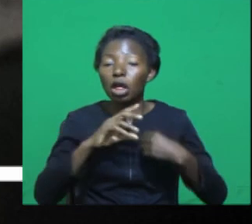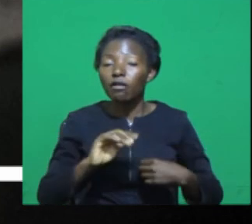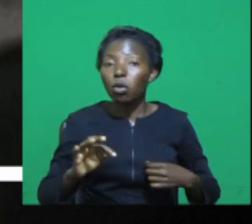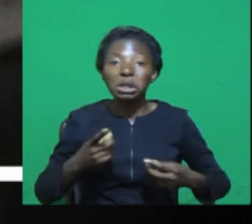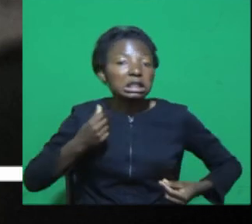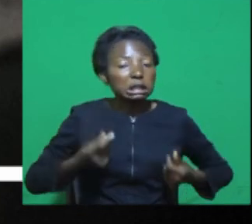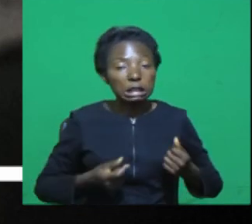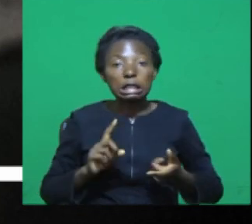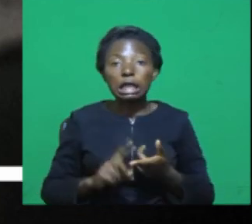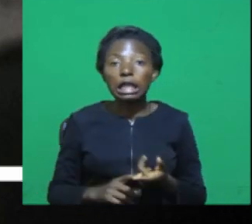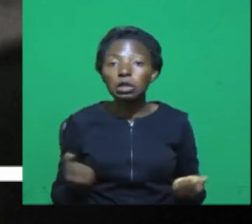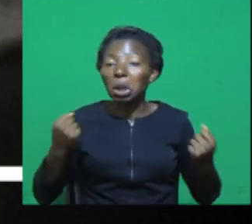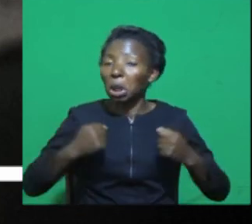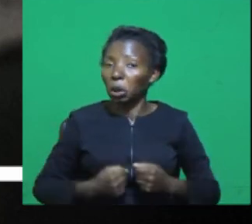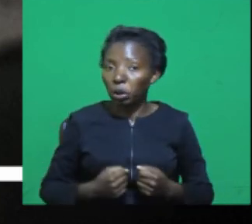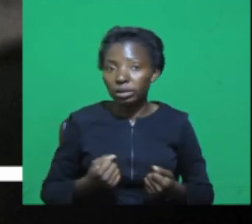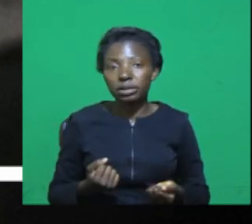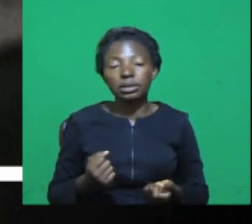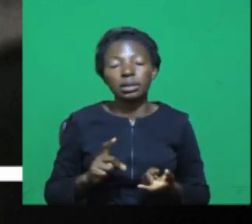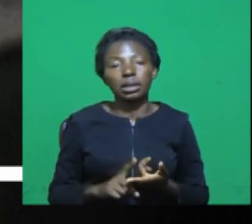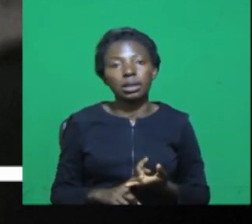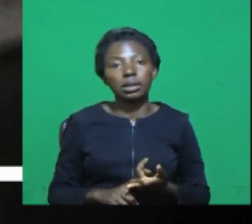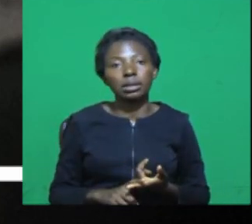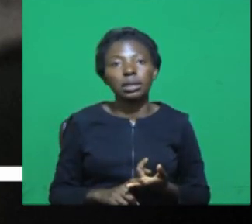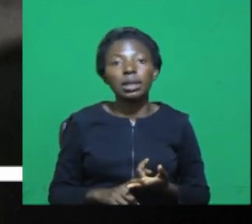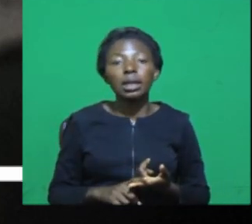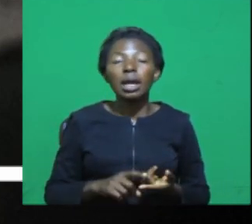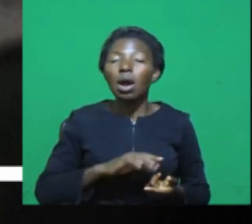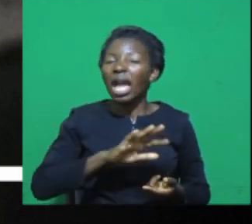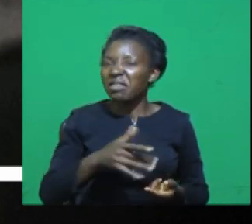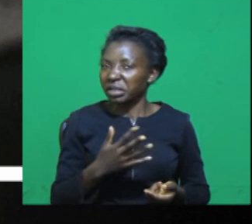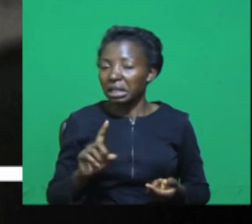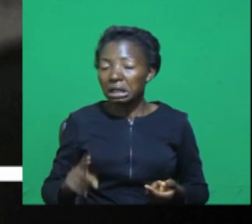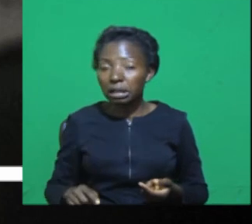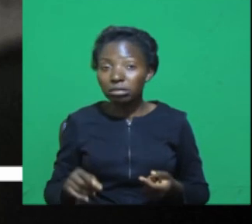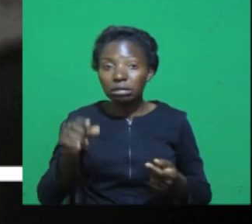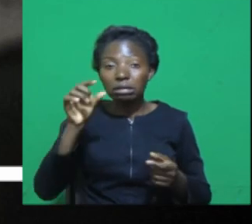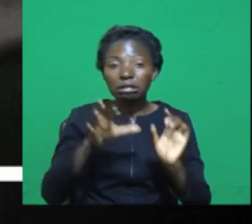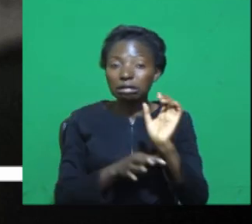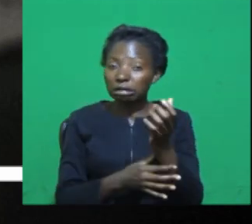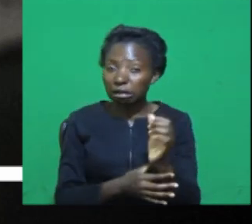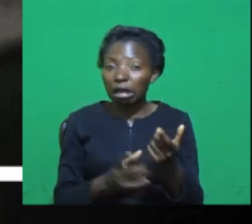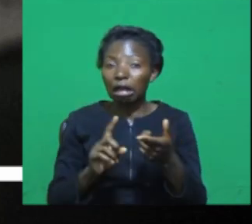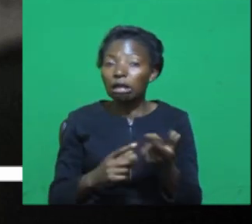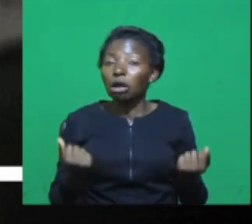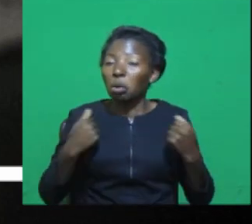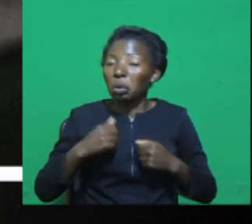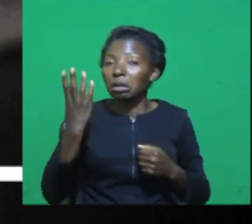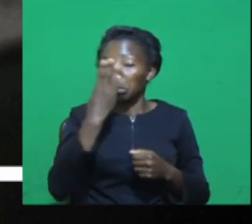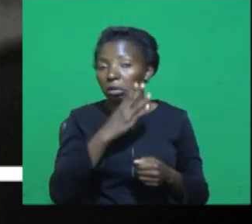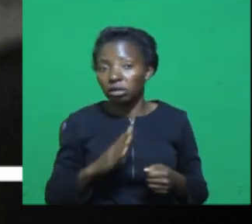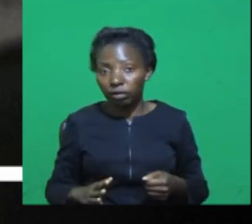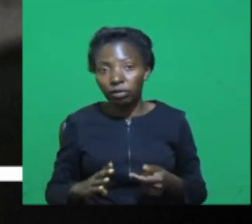dzomutambo, nezvijasi nezvijari nezvikwama, nezvivonivoni zvamavoko, nomucheka